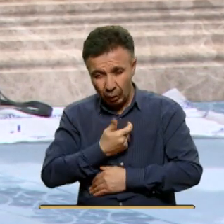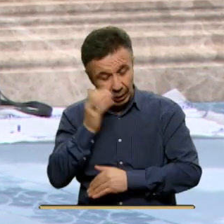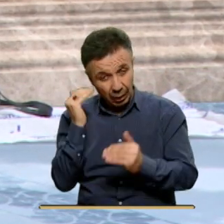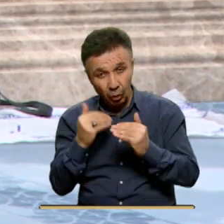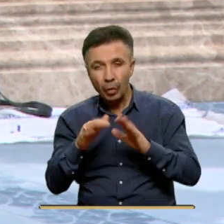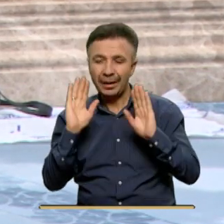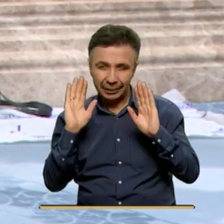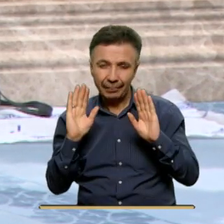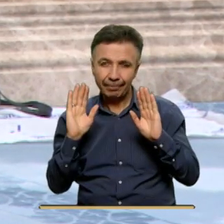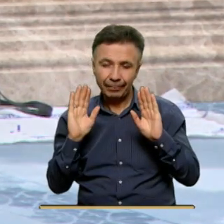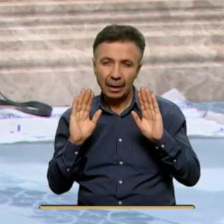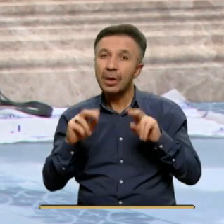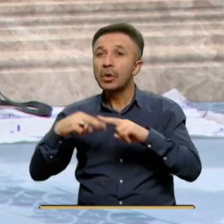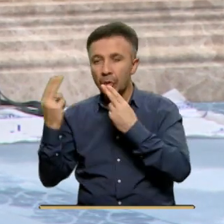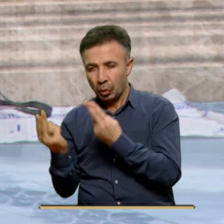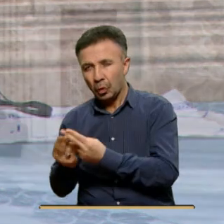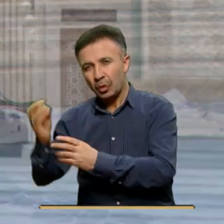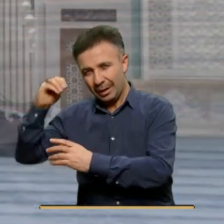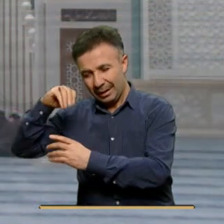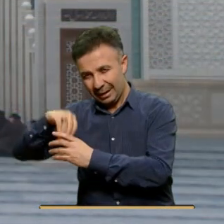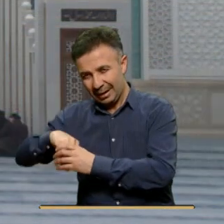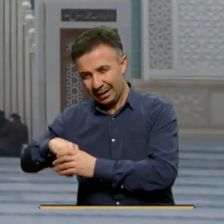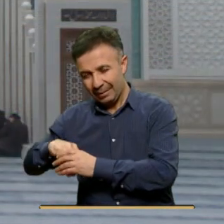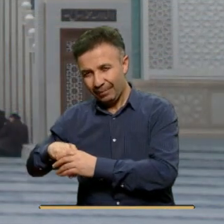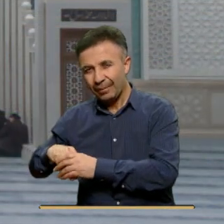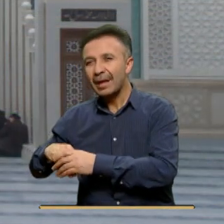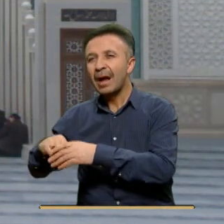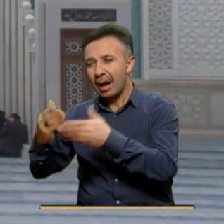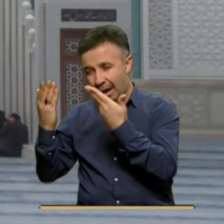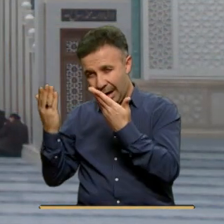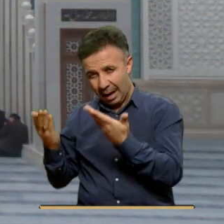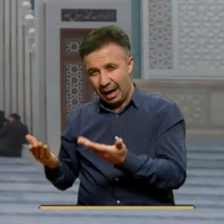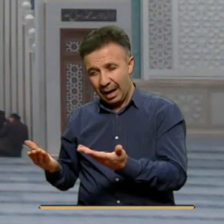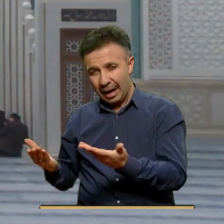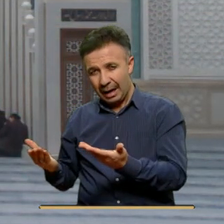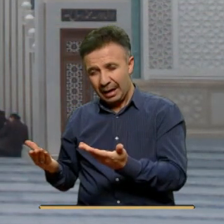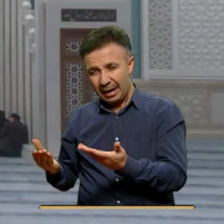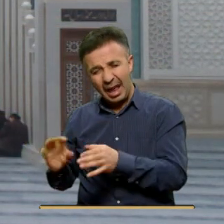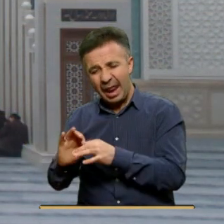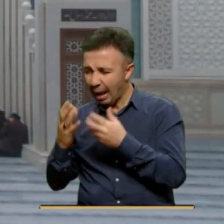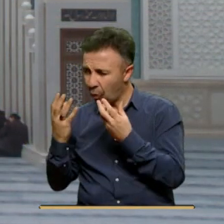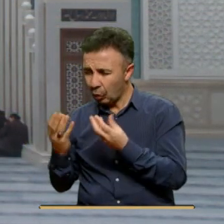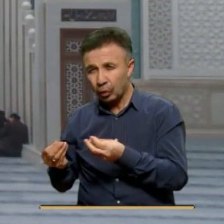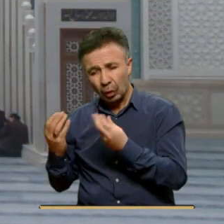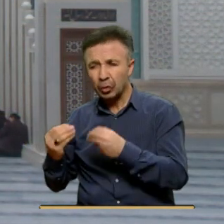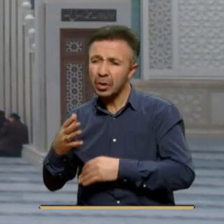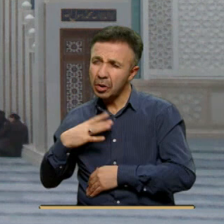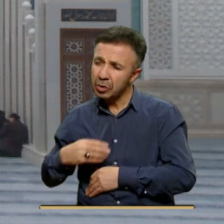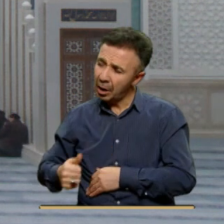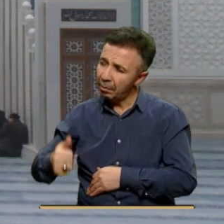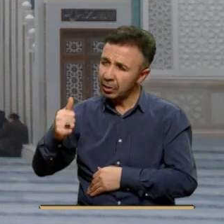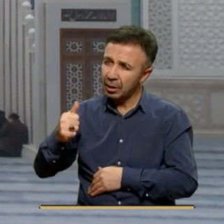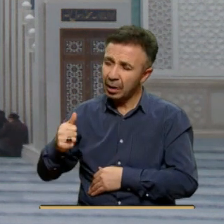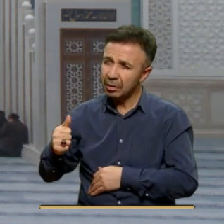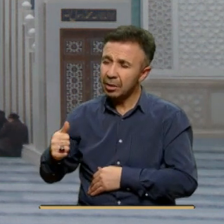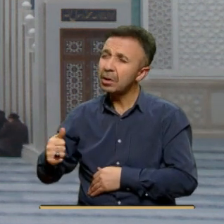etmezse, dünyadaki durumu, konumu ne olursa olsun Allah